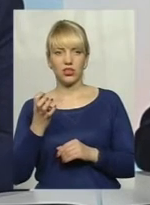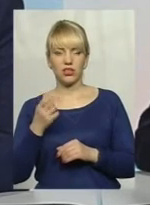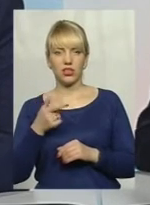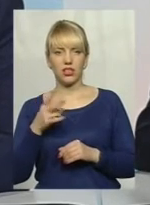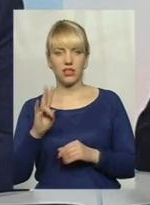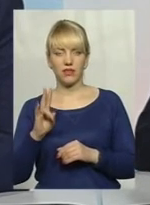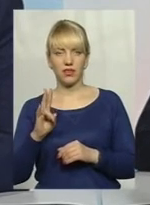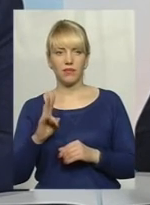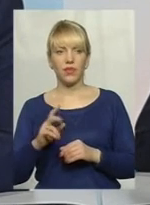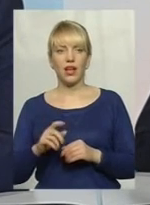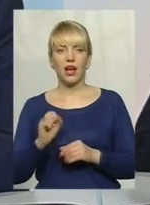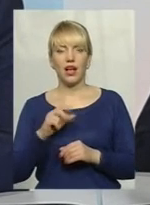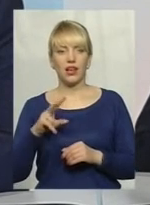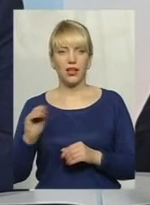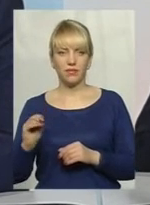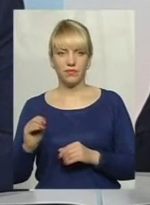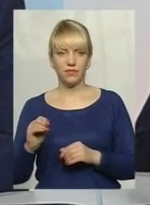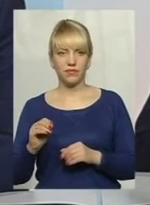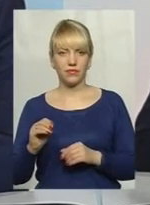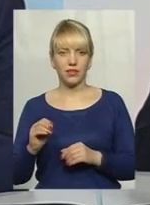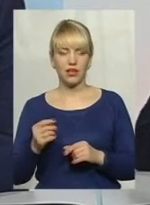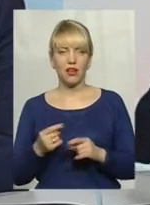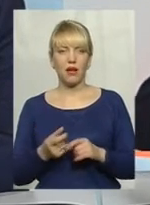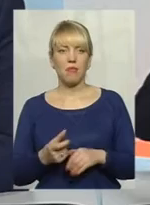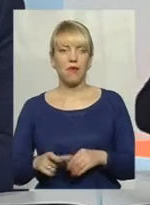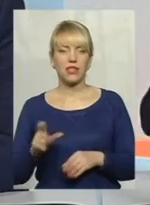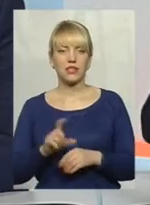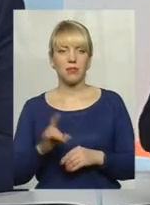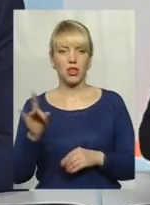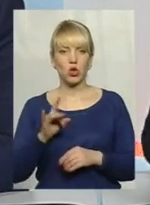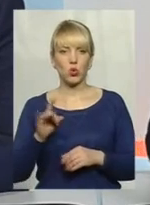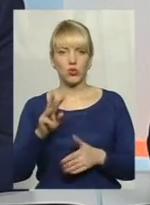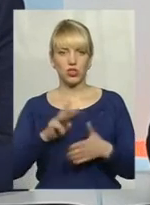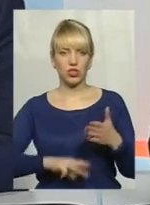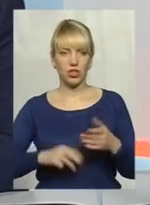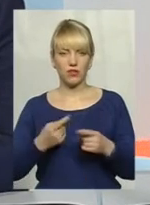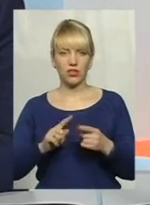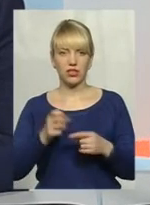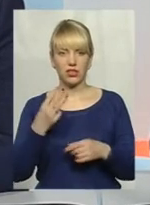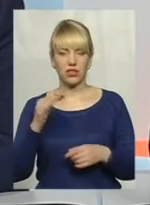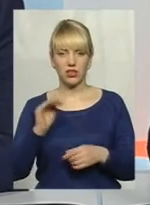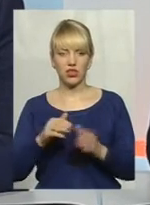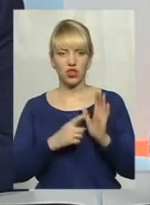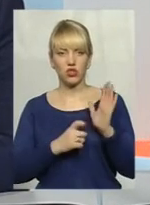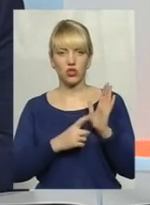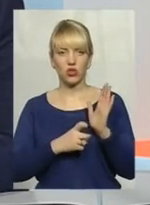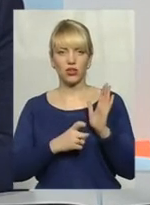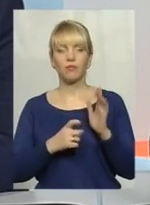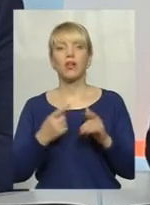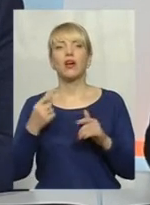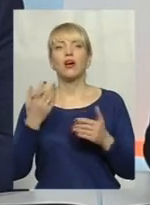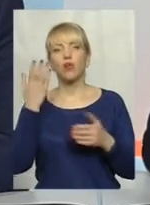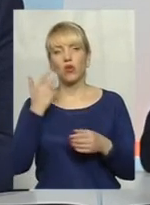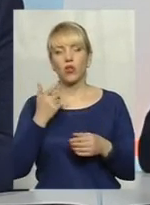3400 гривень. Але, скажімо так, максимальний розмір штрафу – це 13600. Тобто,